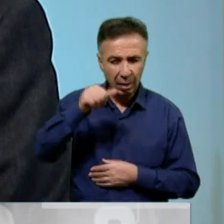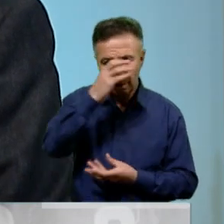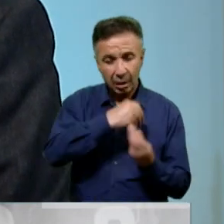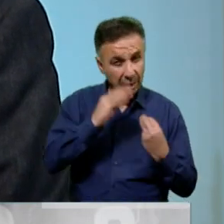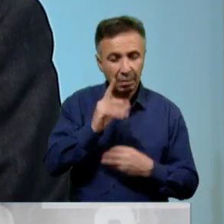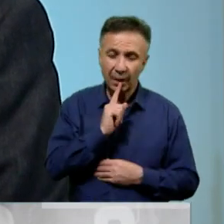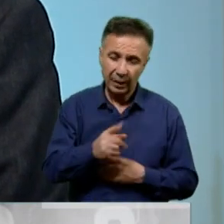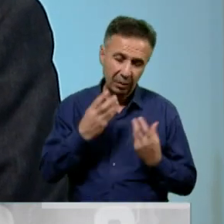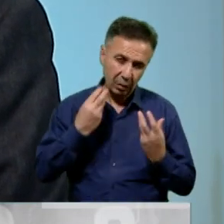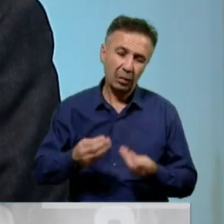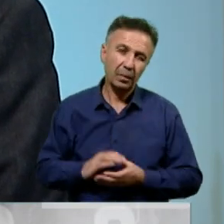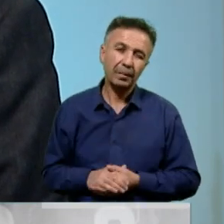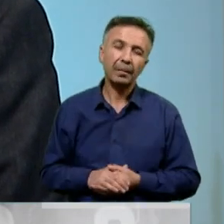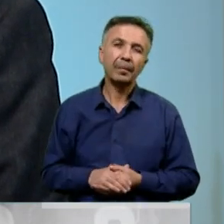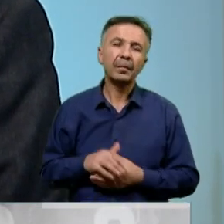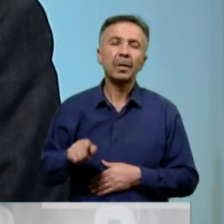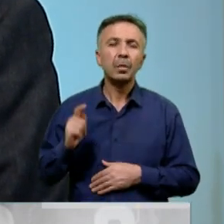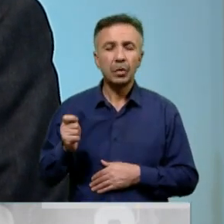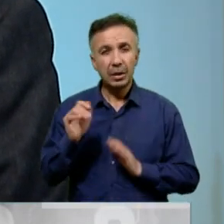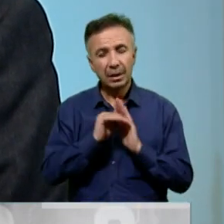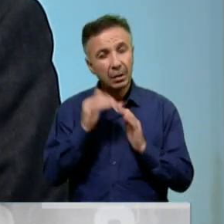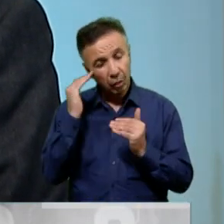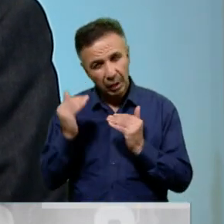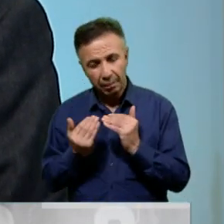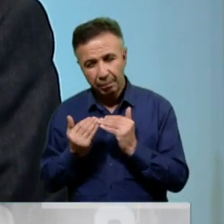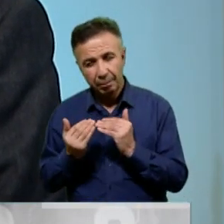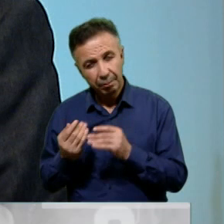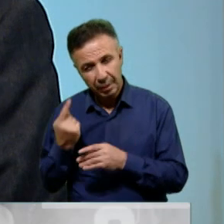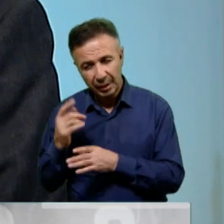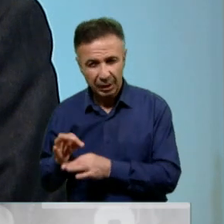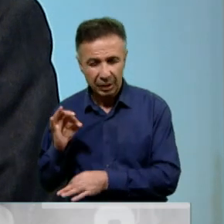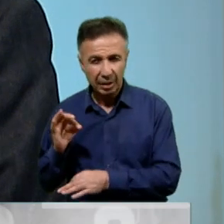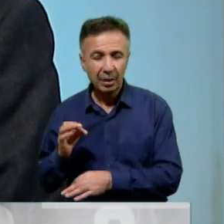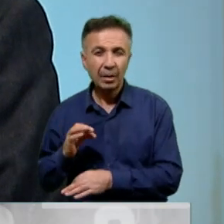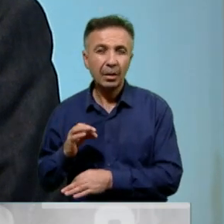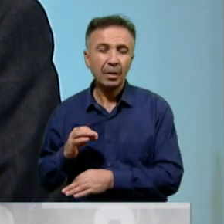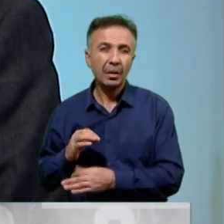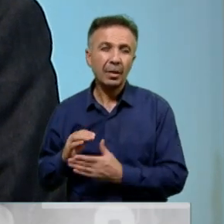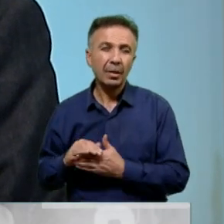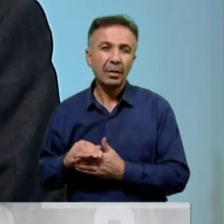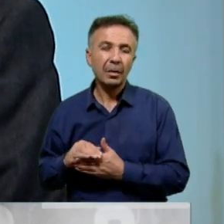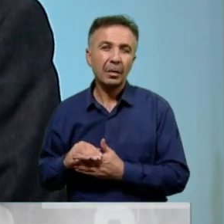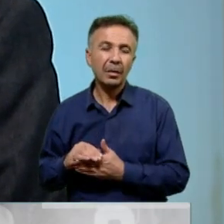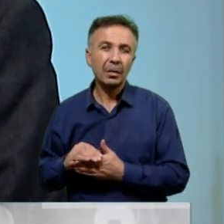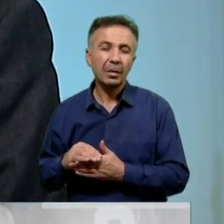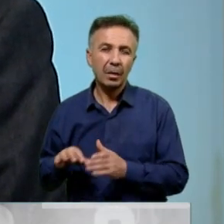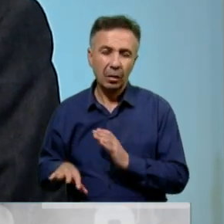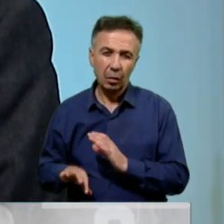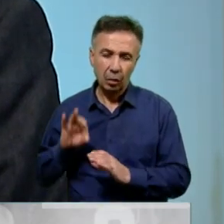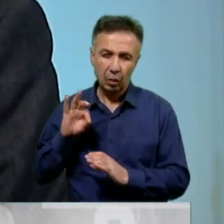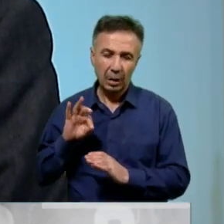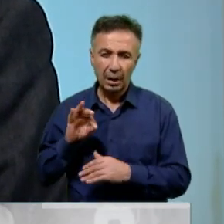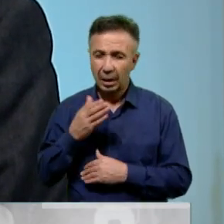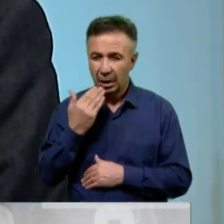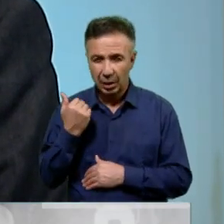oluyordu. Bu şartları taşıyan bir kardeşimin kura engeli falan yoksa, gitme durumu söz konusu